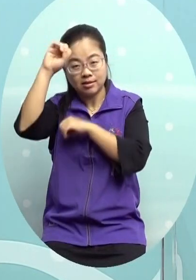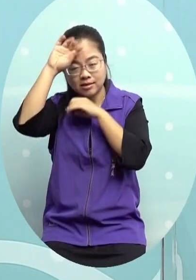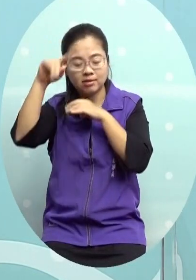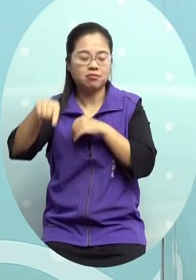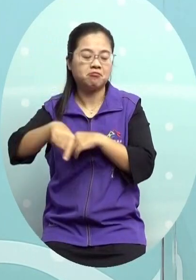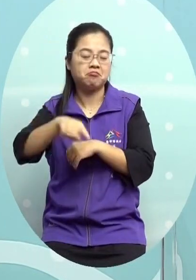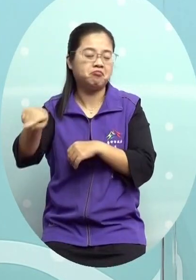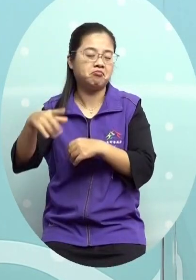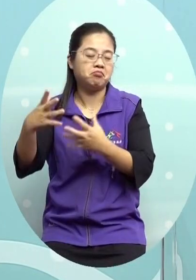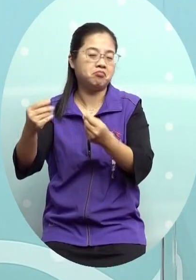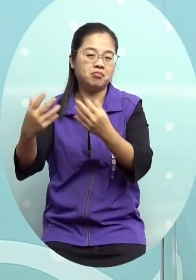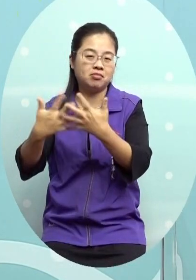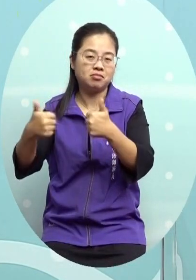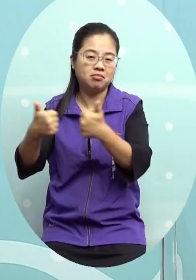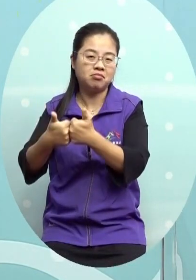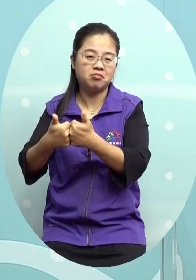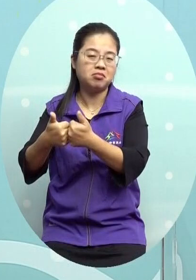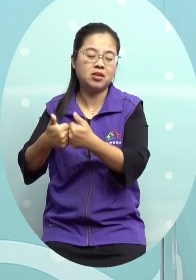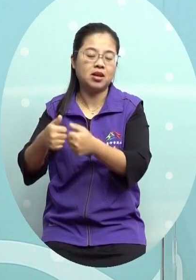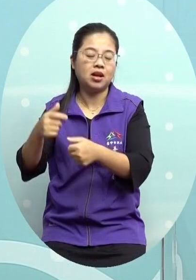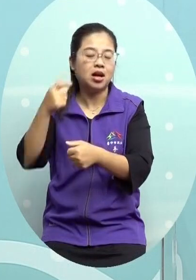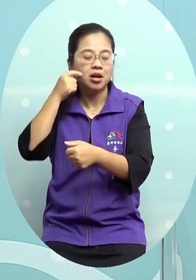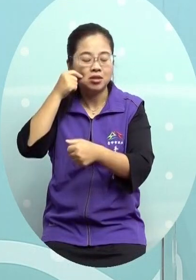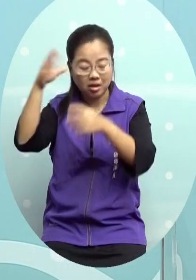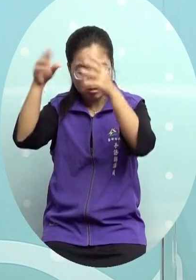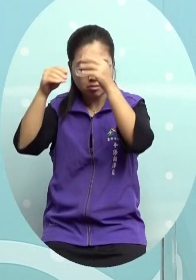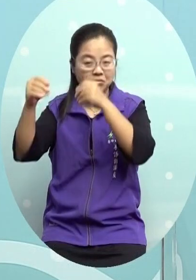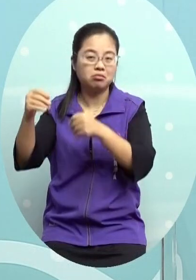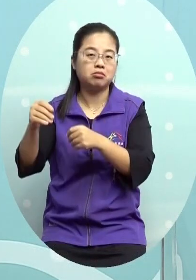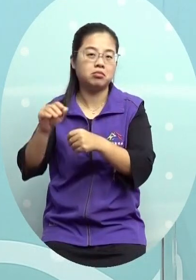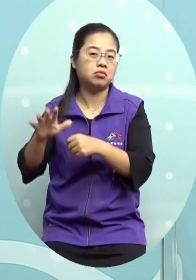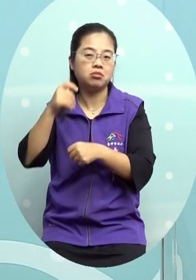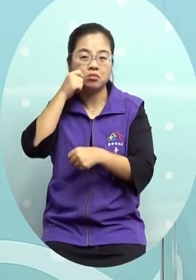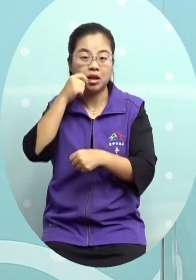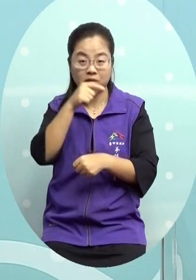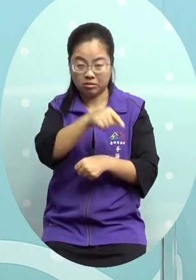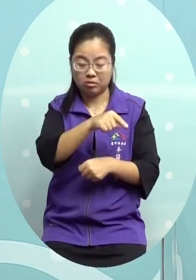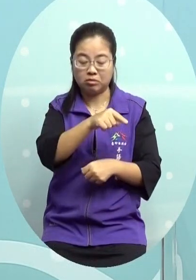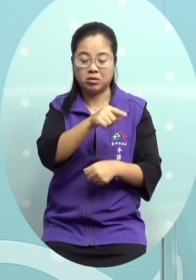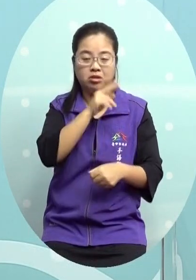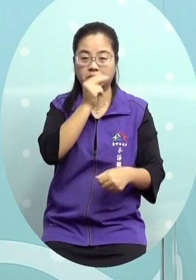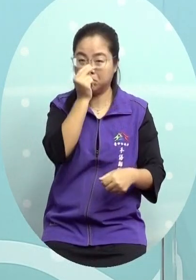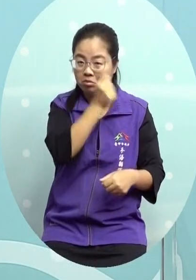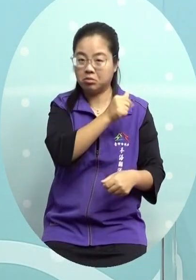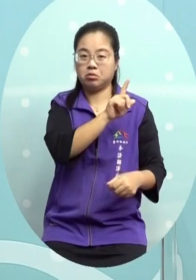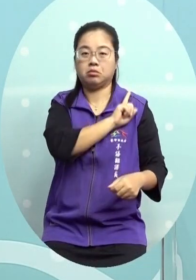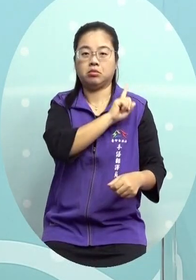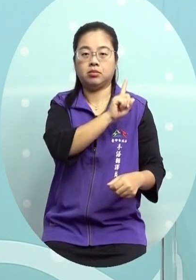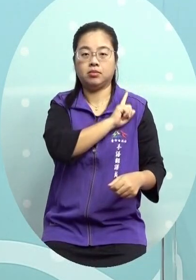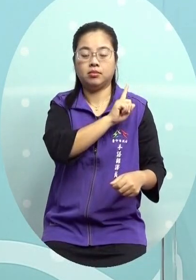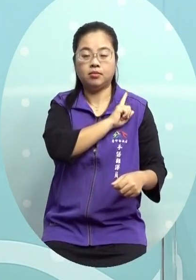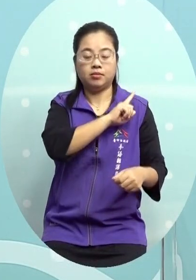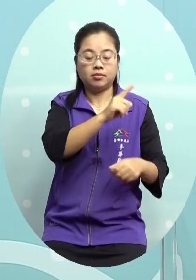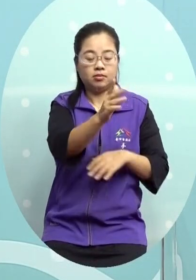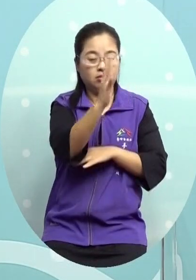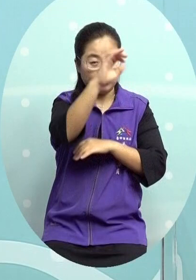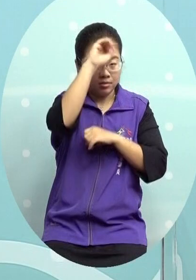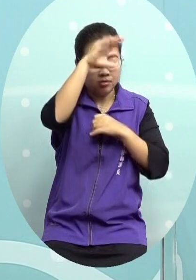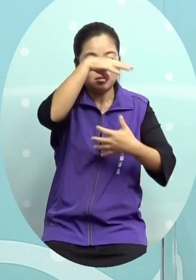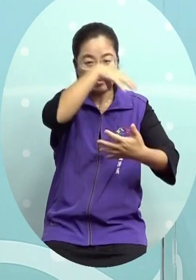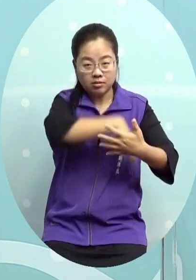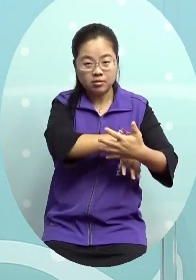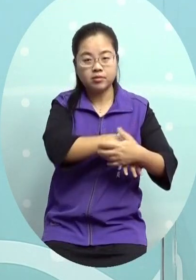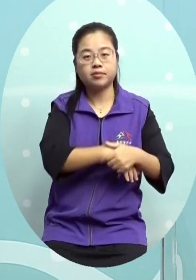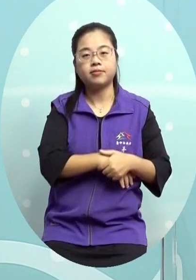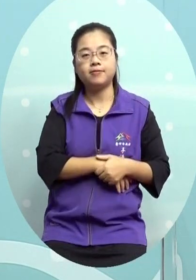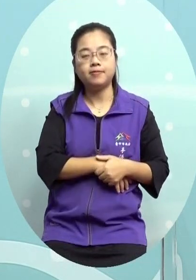没有机会也没有资源的。这个我想这个特殊性是即使在他自己所属的政党之中都